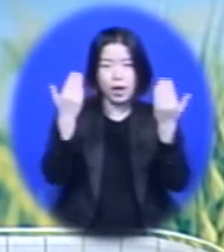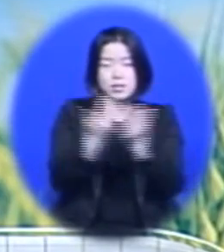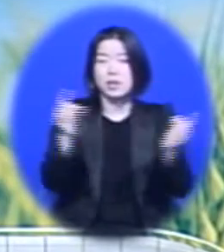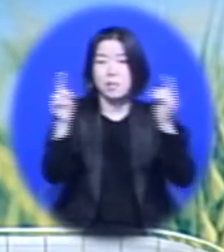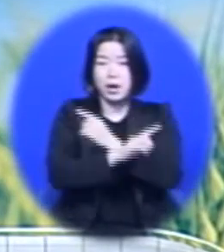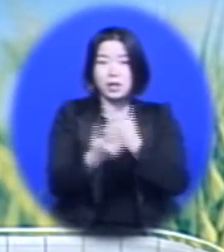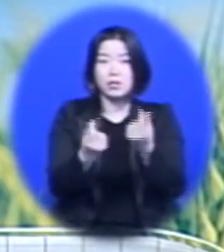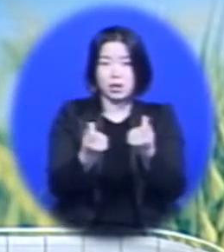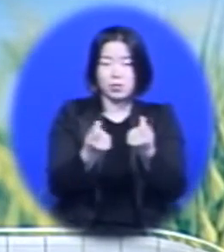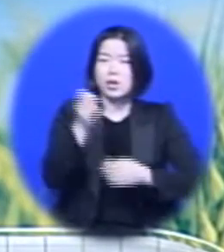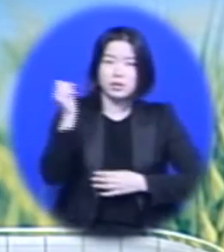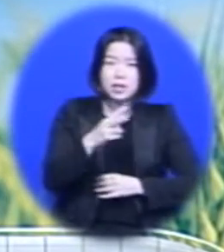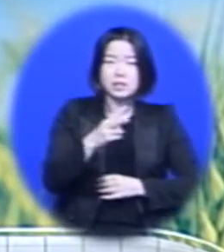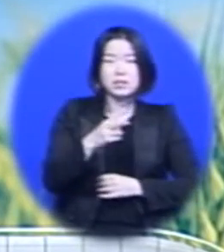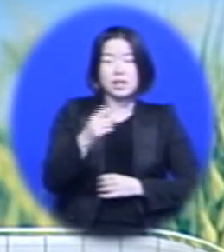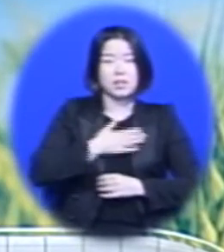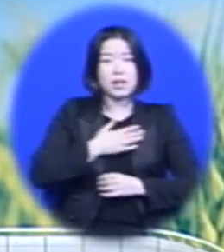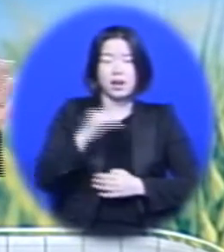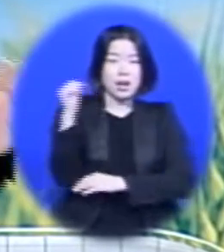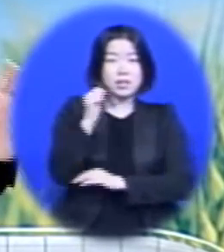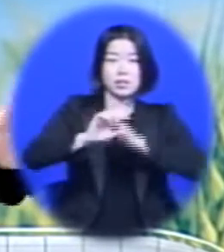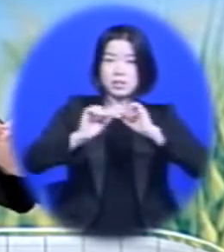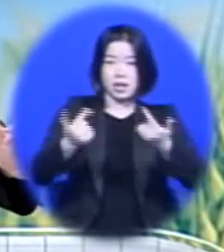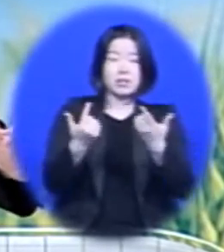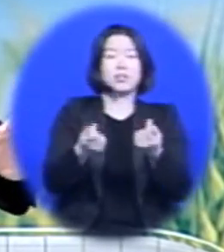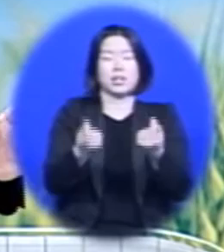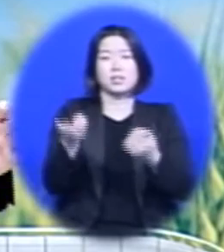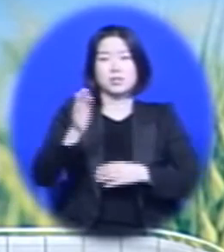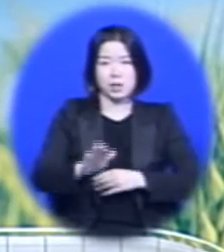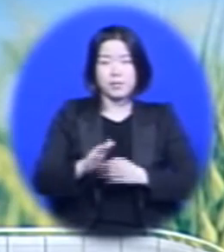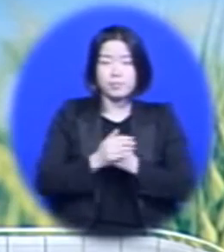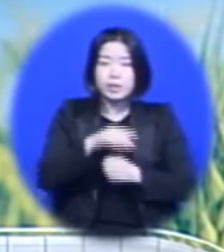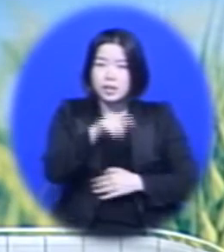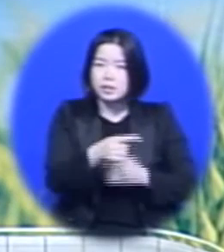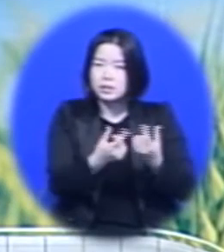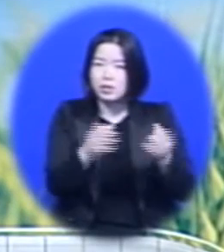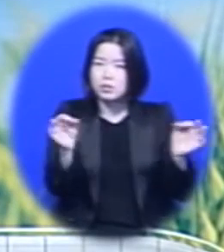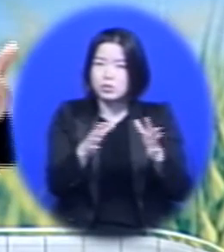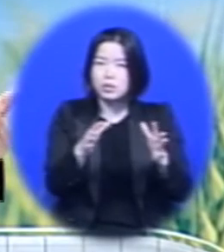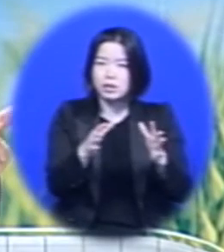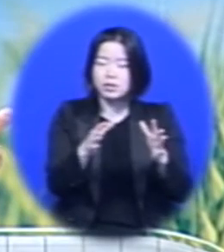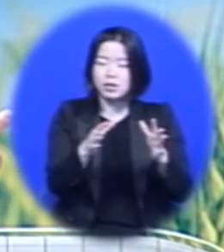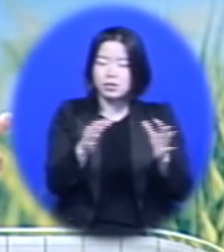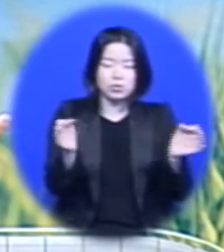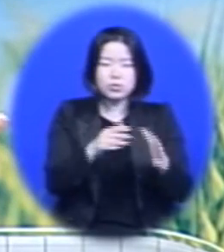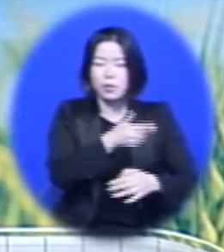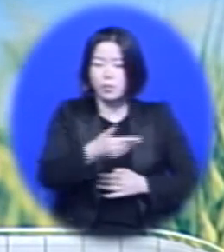것 같고 다시는 내가 흔들리지 않을 것 같았지만 그런 순간은 금방 지나가